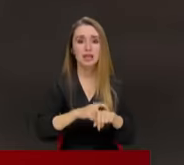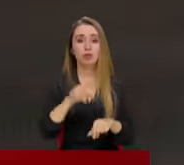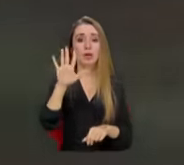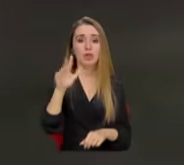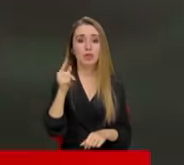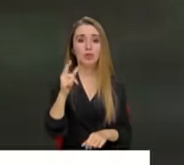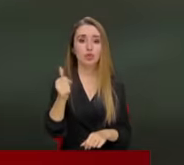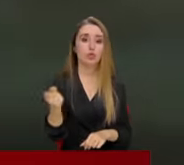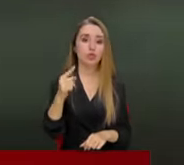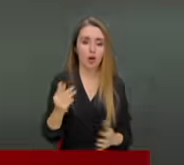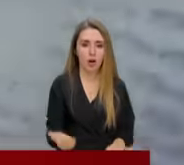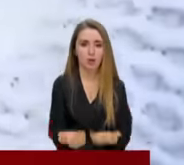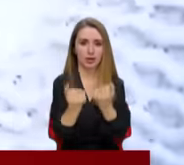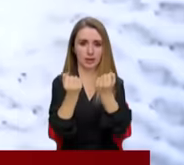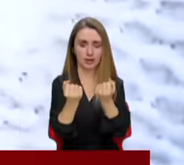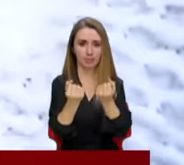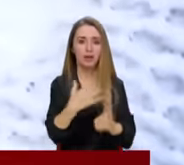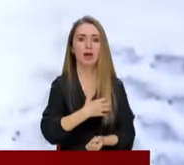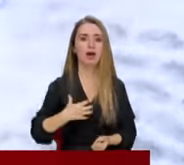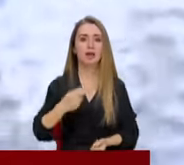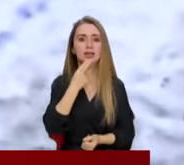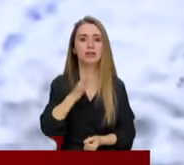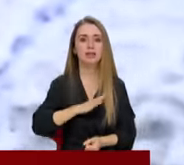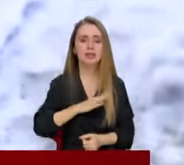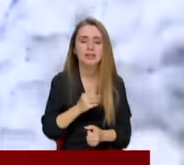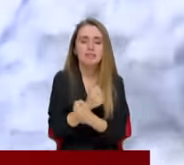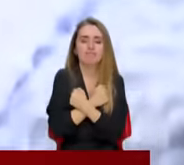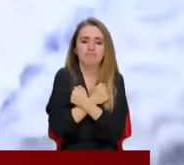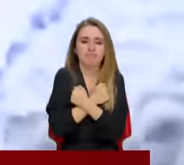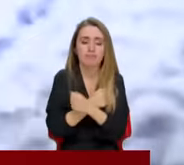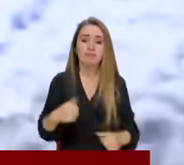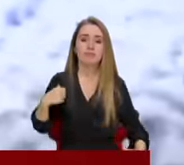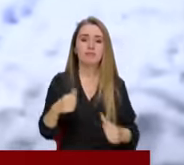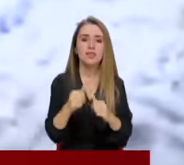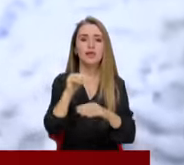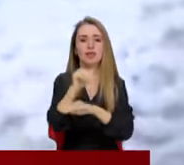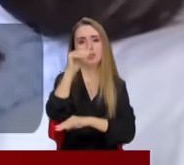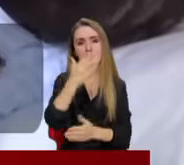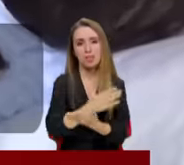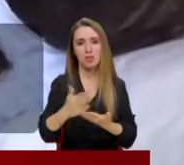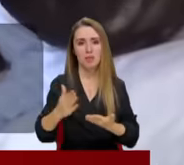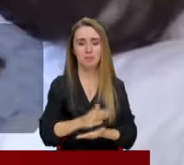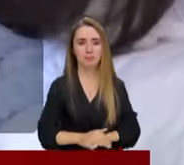5,5 gün sonra çıkarıldı enkazdan. Anne kız birbirlerinden güç alarak yeniden yaşama tutundular.